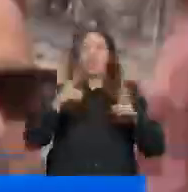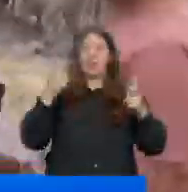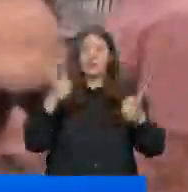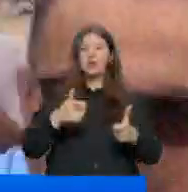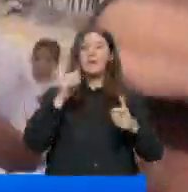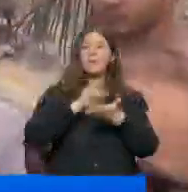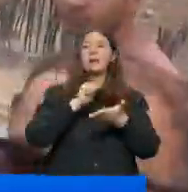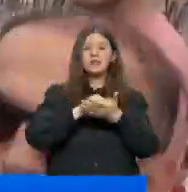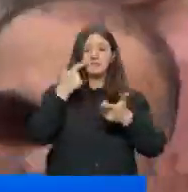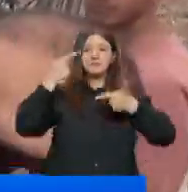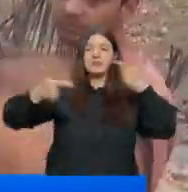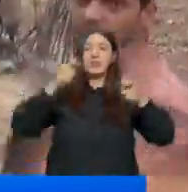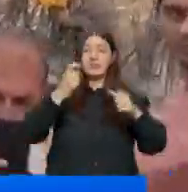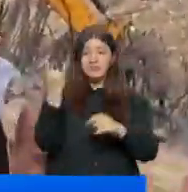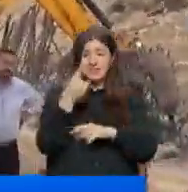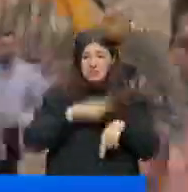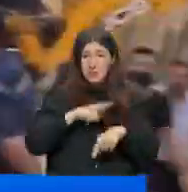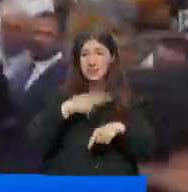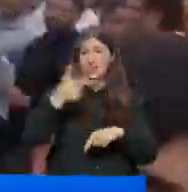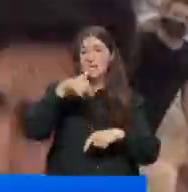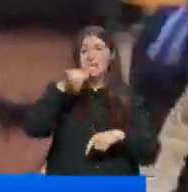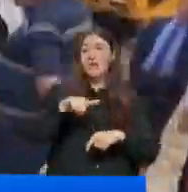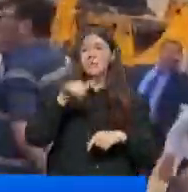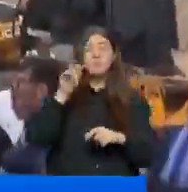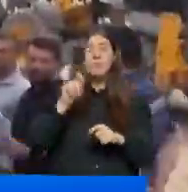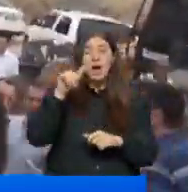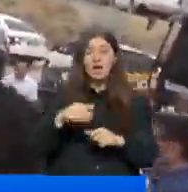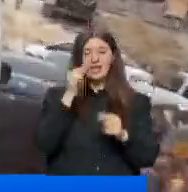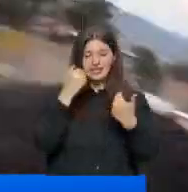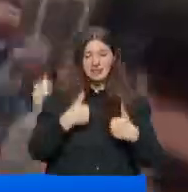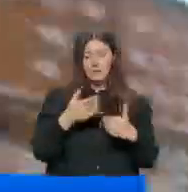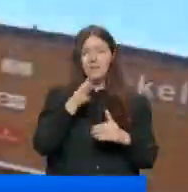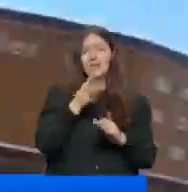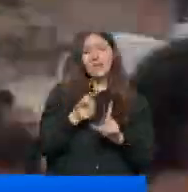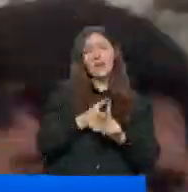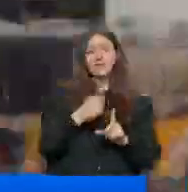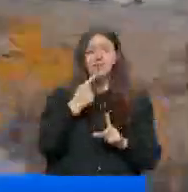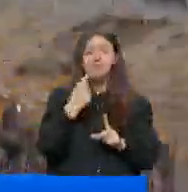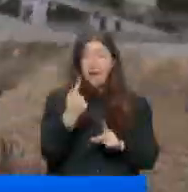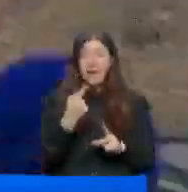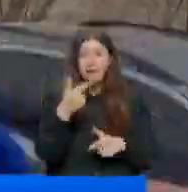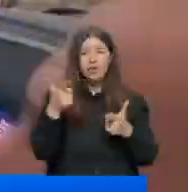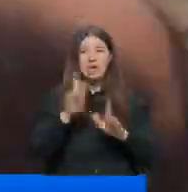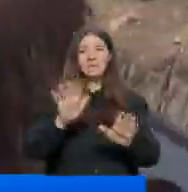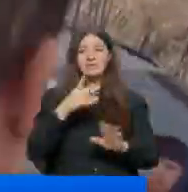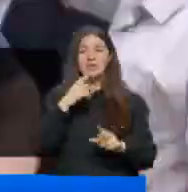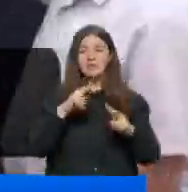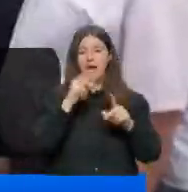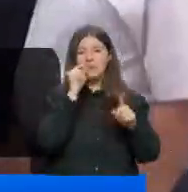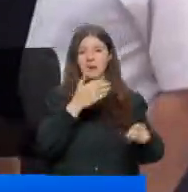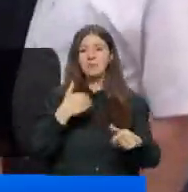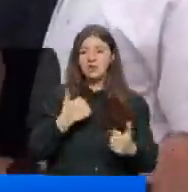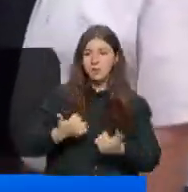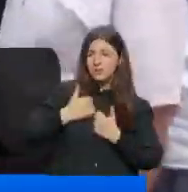takip ettiği bir gezi sırasında çekim yapabilme hakkına kişisel verinin korunması diyerek çekemezsin dedi Mahir Ünal. Ya